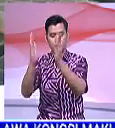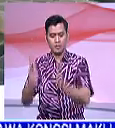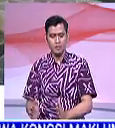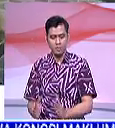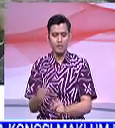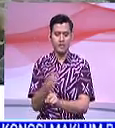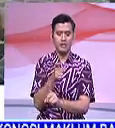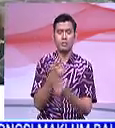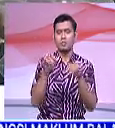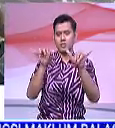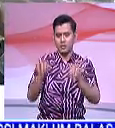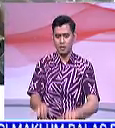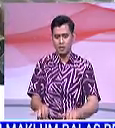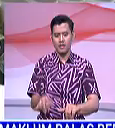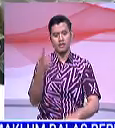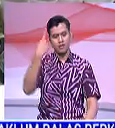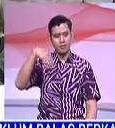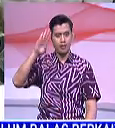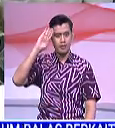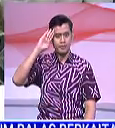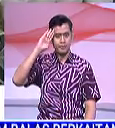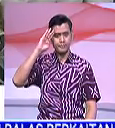kalangan mereka yang menetap di Perlis